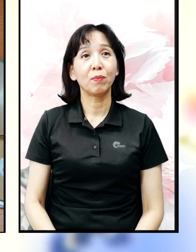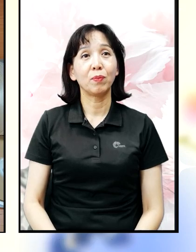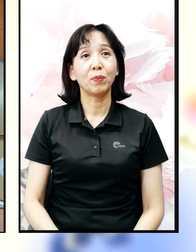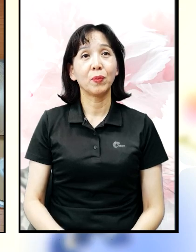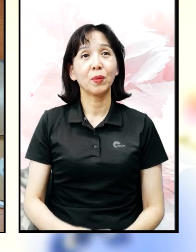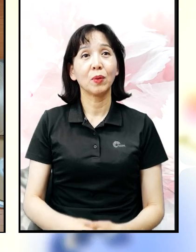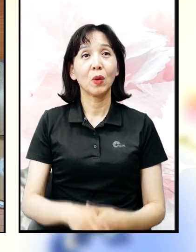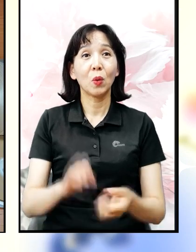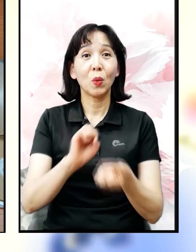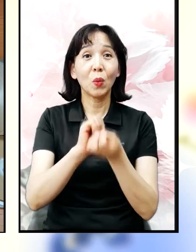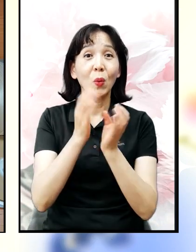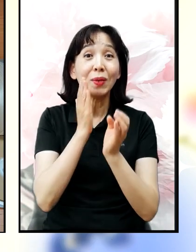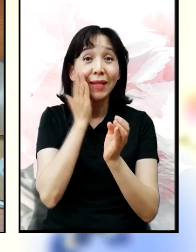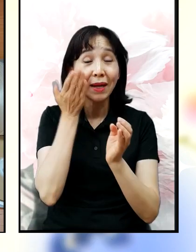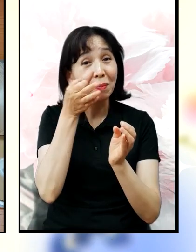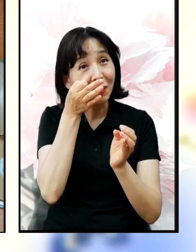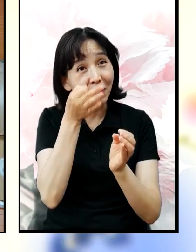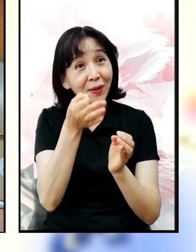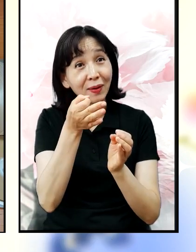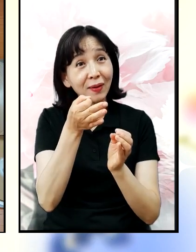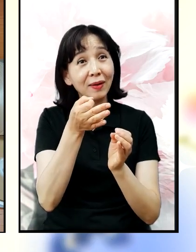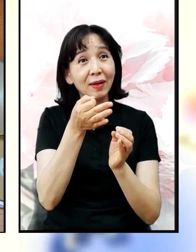자, 꽃잎이 보이시죠?